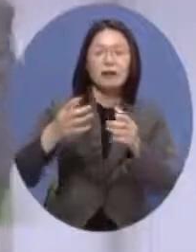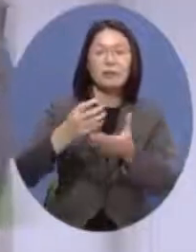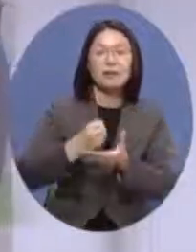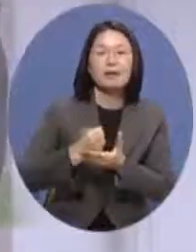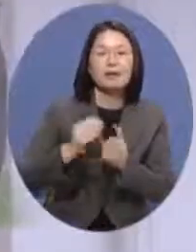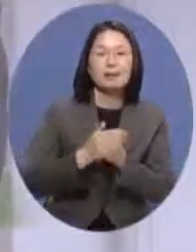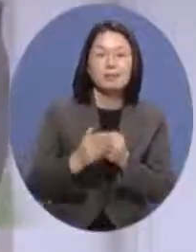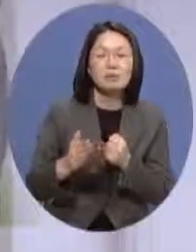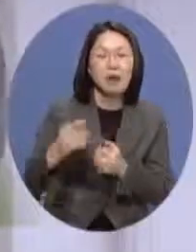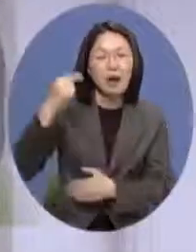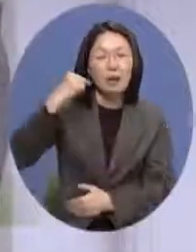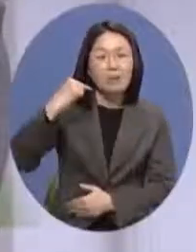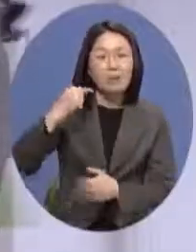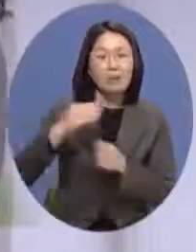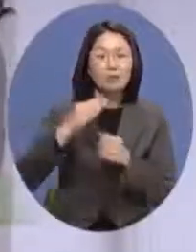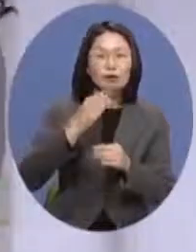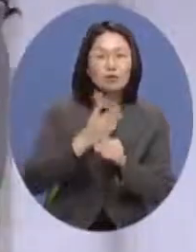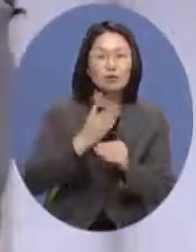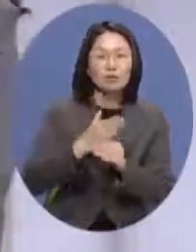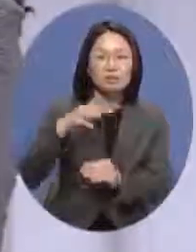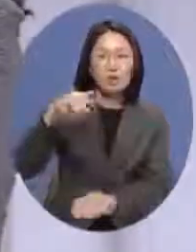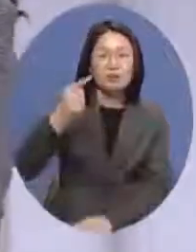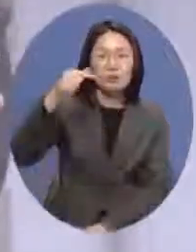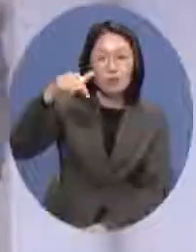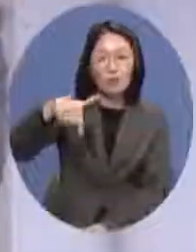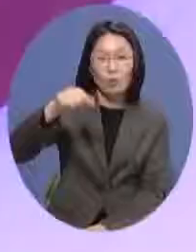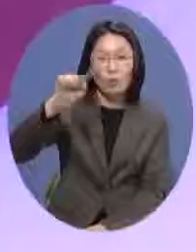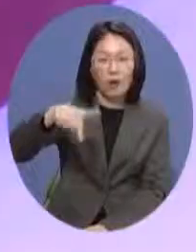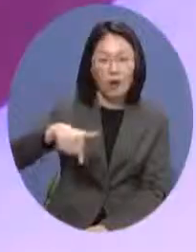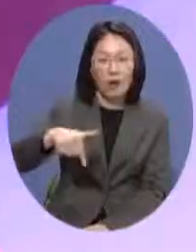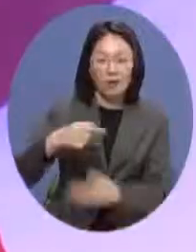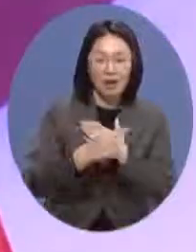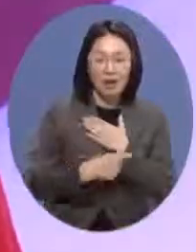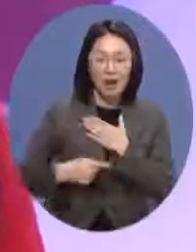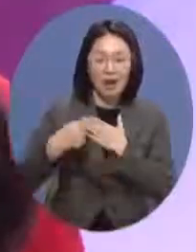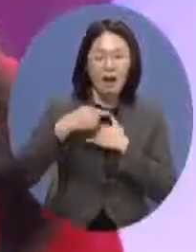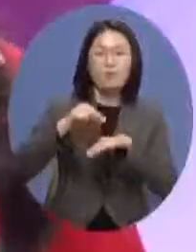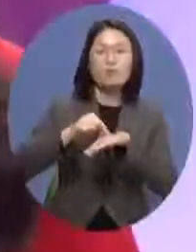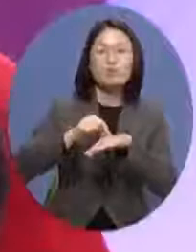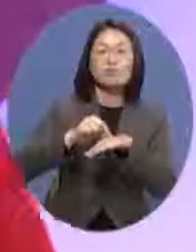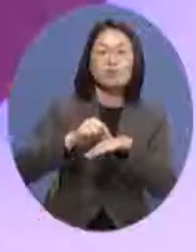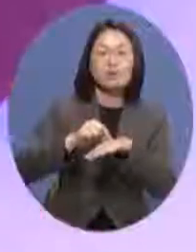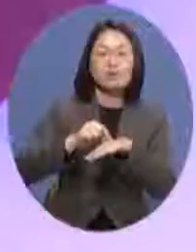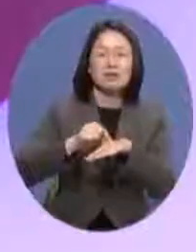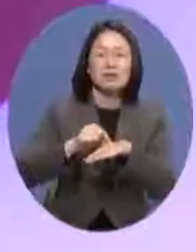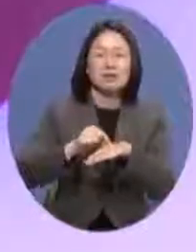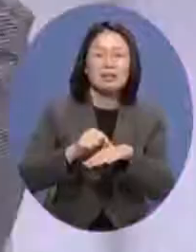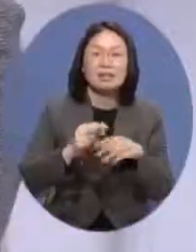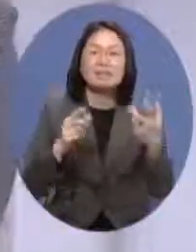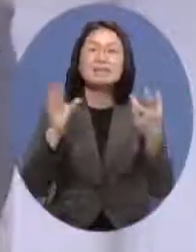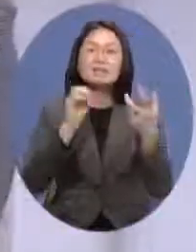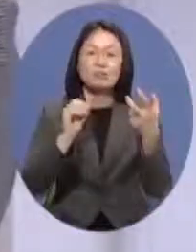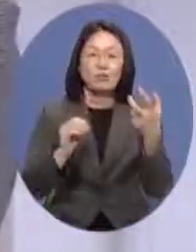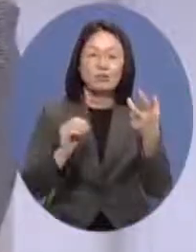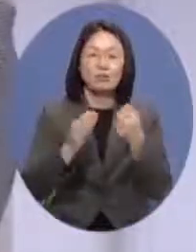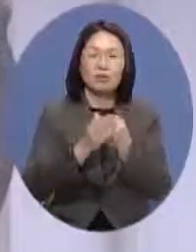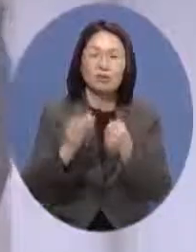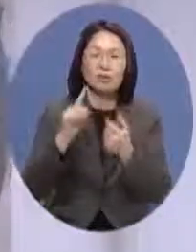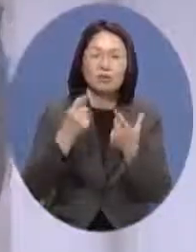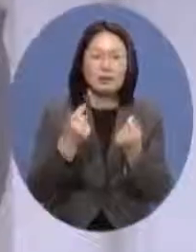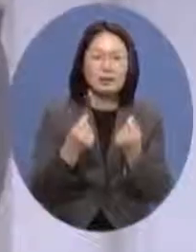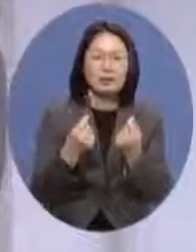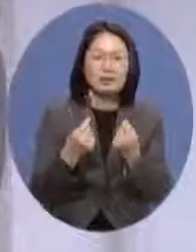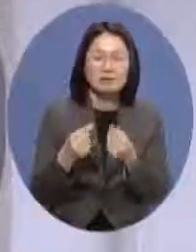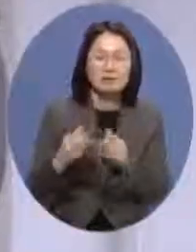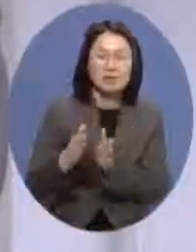중에 촉각은요 70%를 차지해요. 우리 피부가 네. 굉장히 차지하는 게 많잖아요. 그래서 우리가 이런 촉각적인 자극,